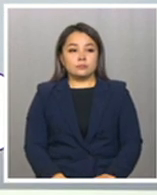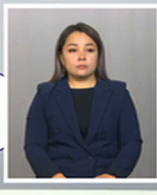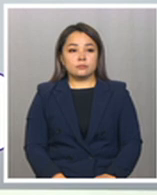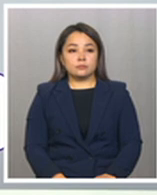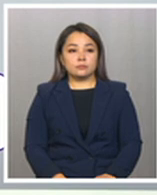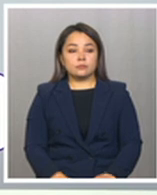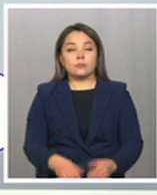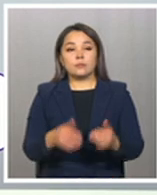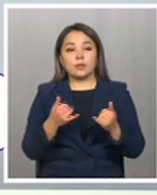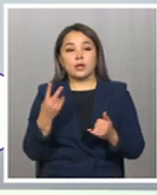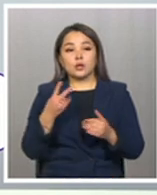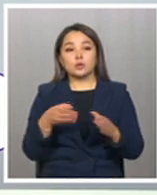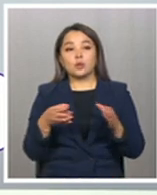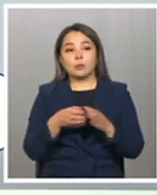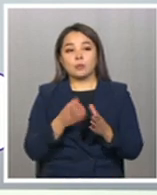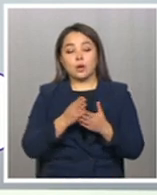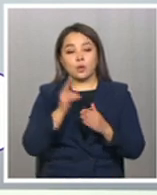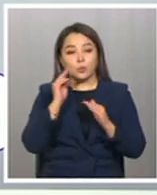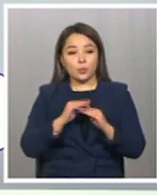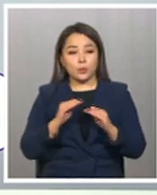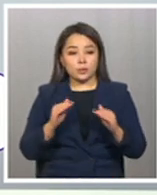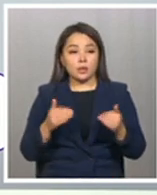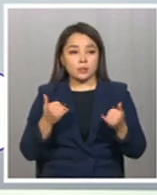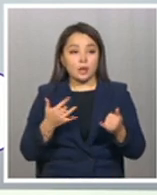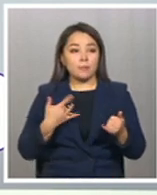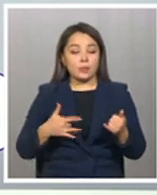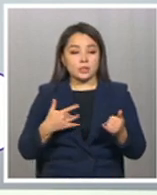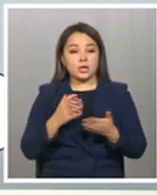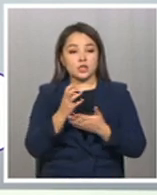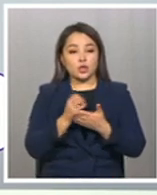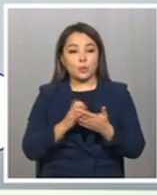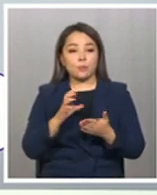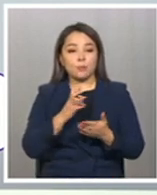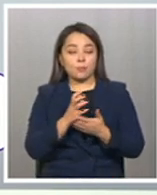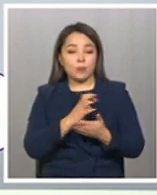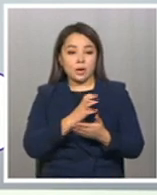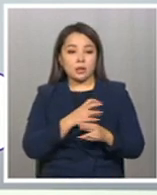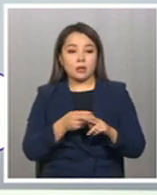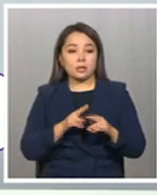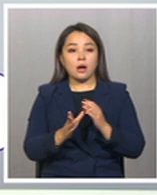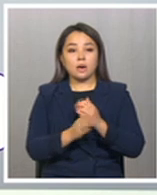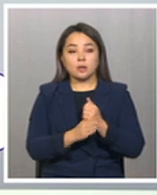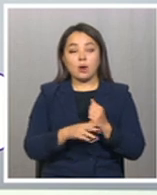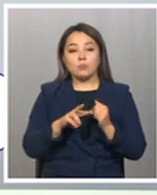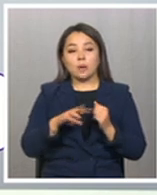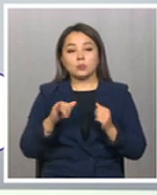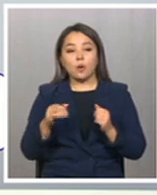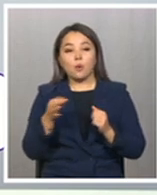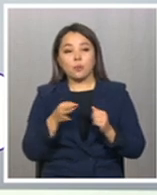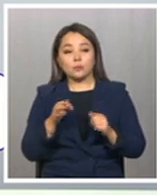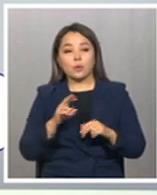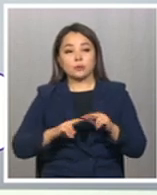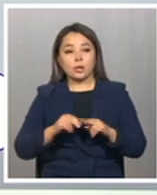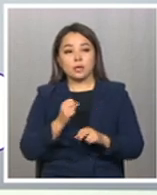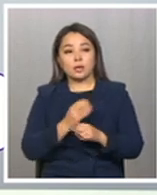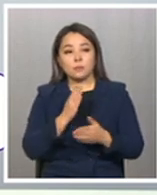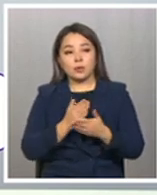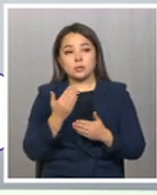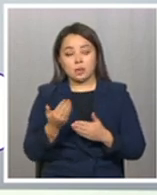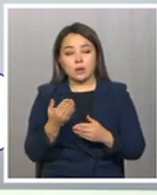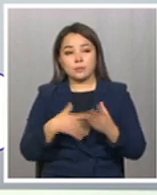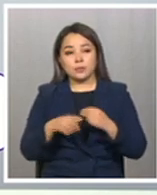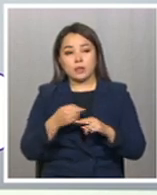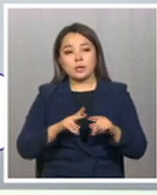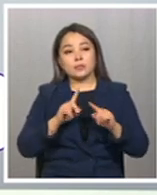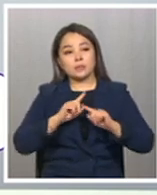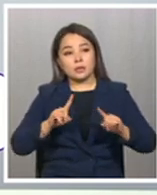Ал екінші топта оқушылар, бұл жерде минералдық ресурстарға бай Атырау және Маңғыстау облыстары құрайды екен. Енді бұлардың